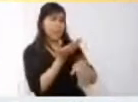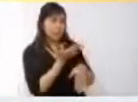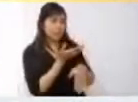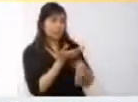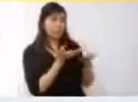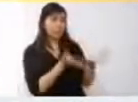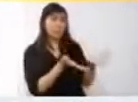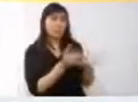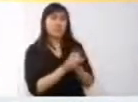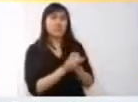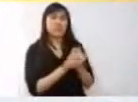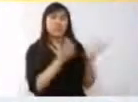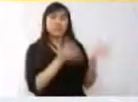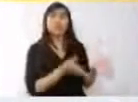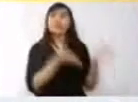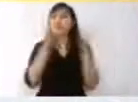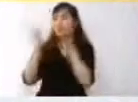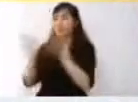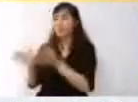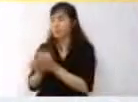Good morning, Secretary Roque.